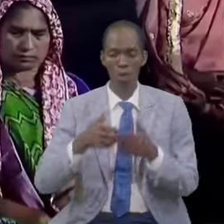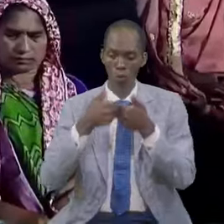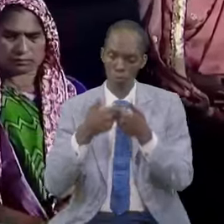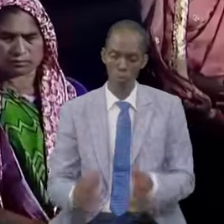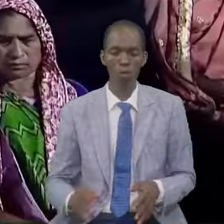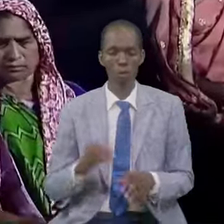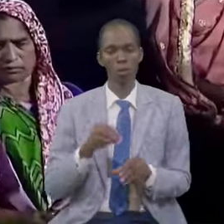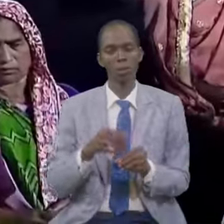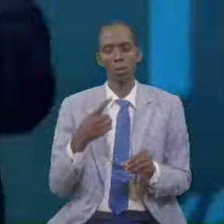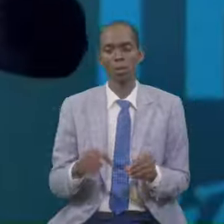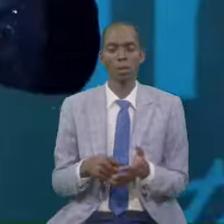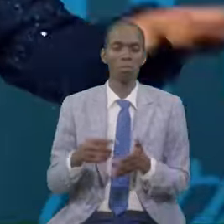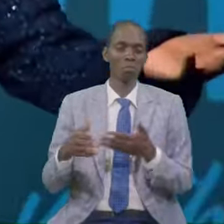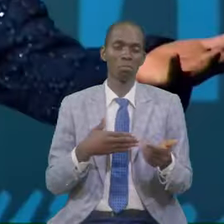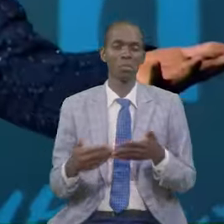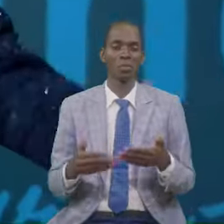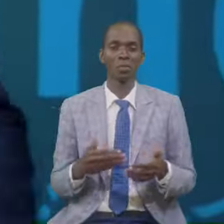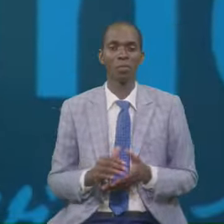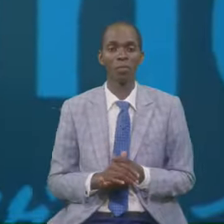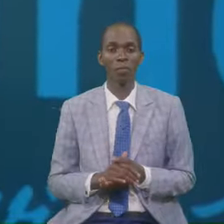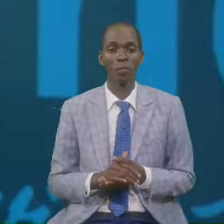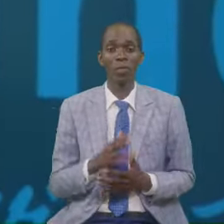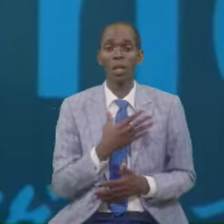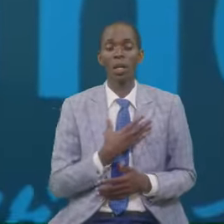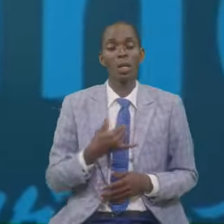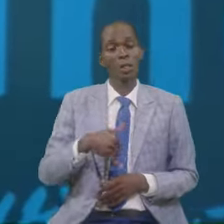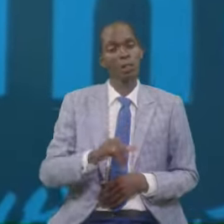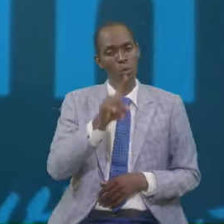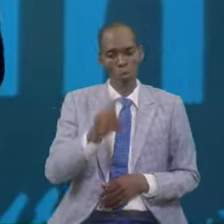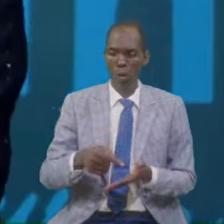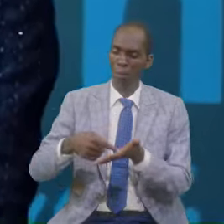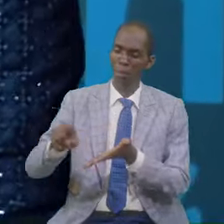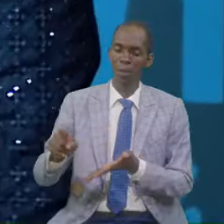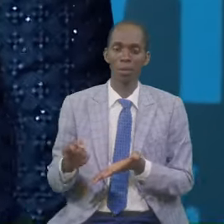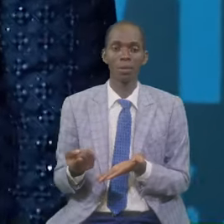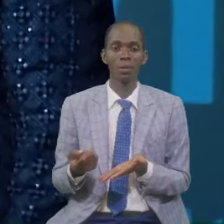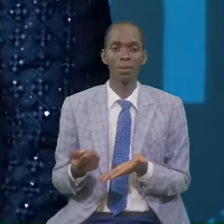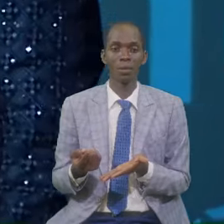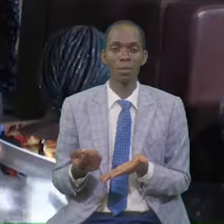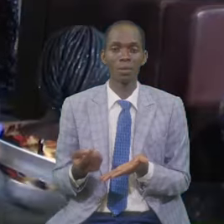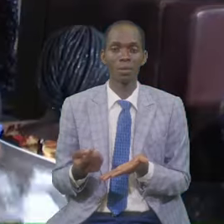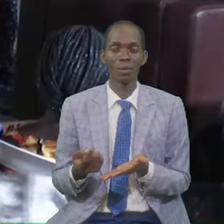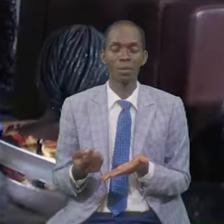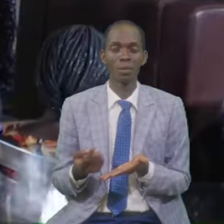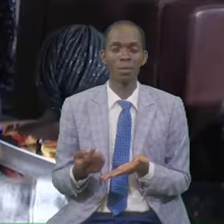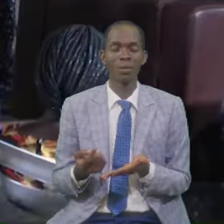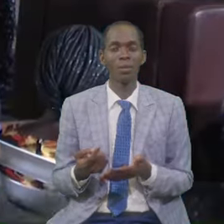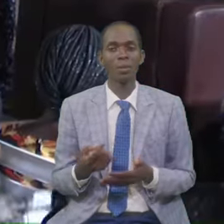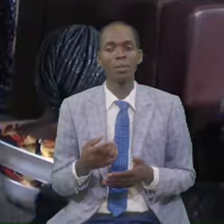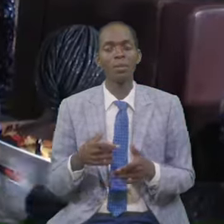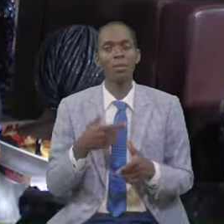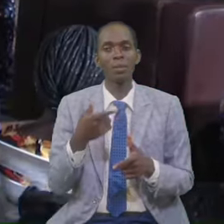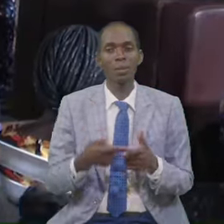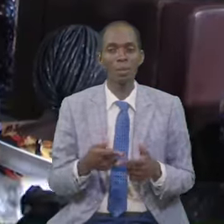ఈ కేసు ఓడిపోతారు. And yet you have to pay. మీరు దానికి వెల వెచ్చించాలి. Then our advocate